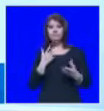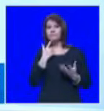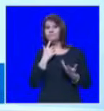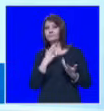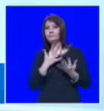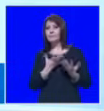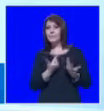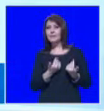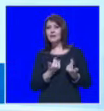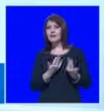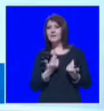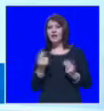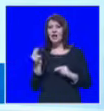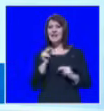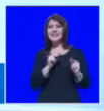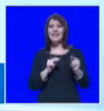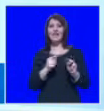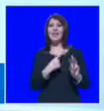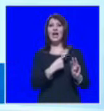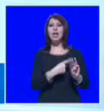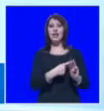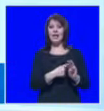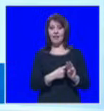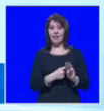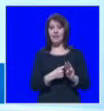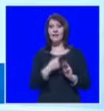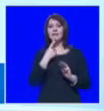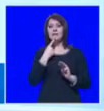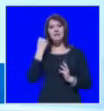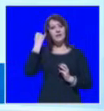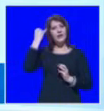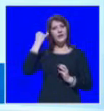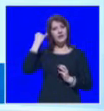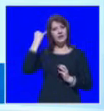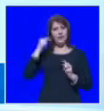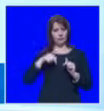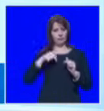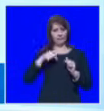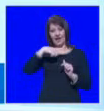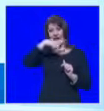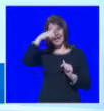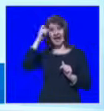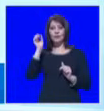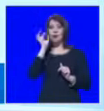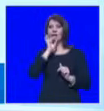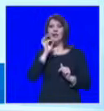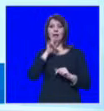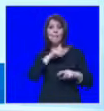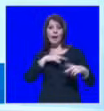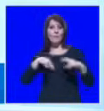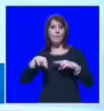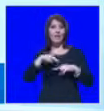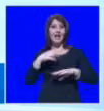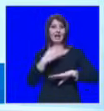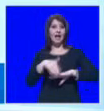предизвиква съвета на Шенген с идеята това лято да няма проверки по границите